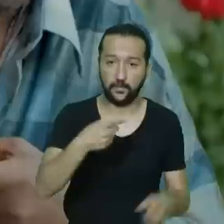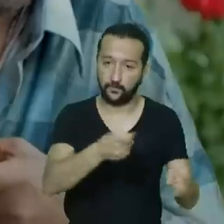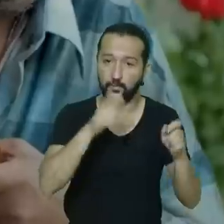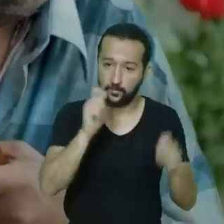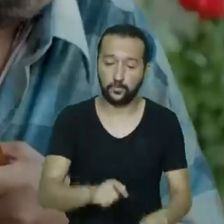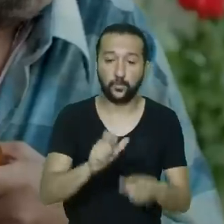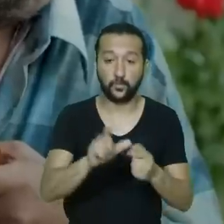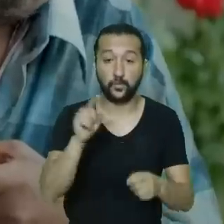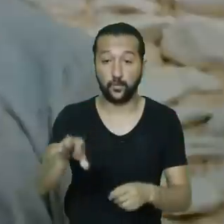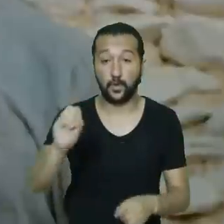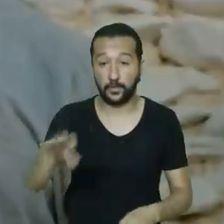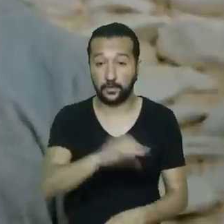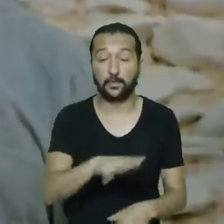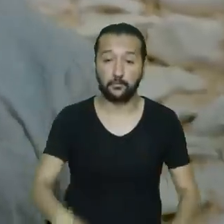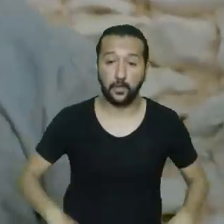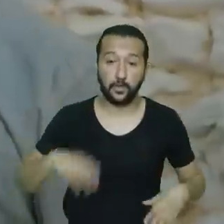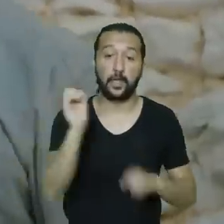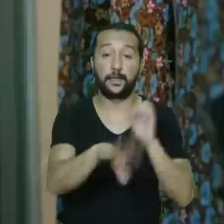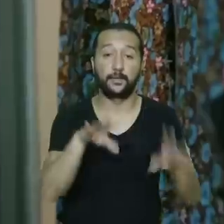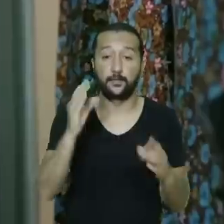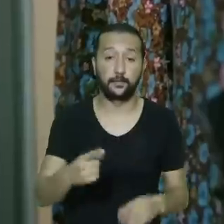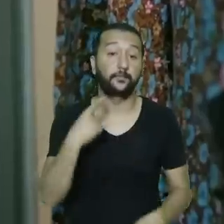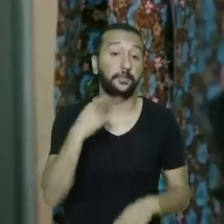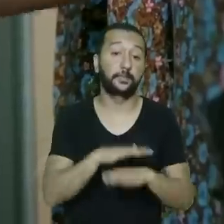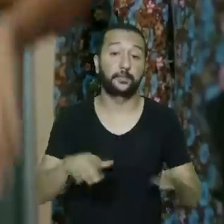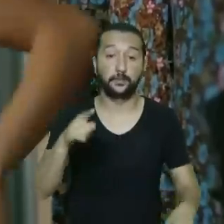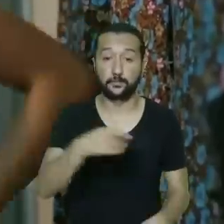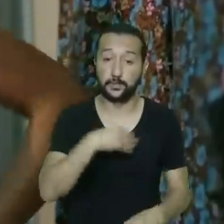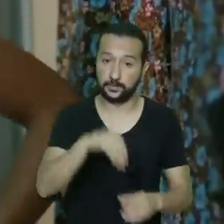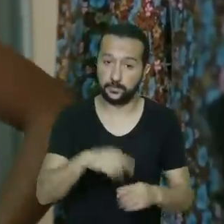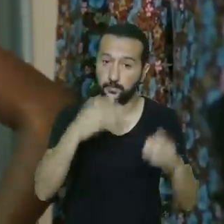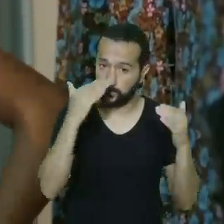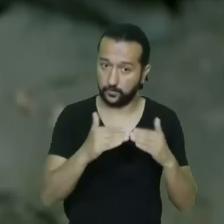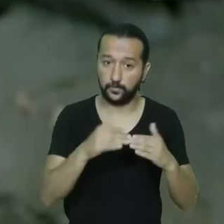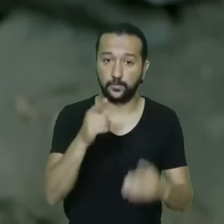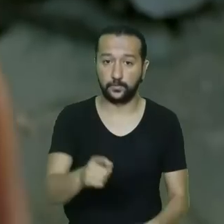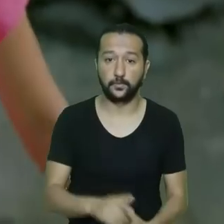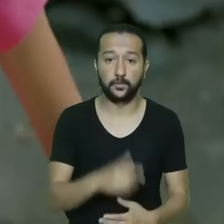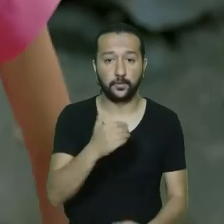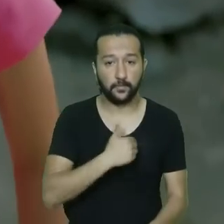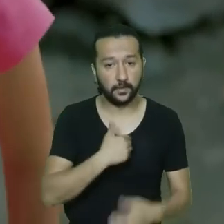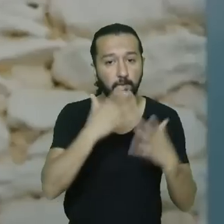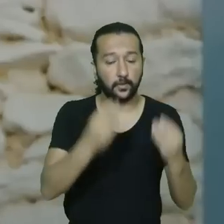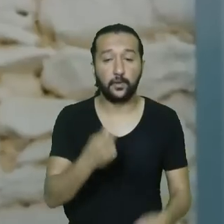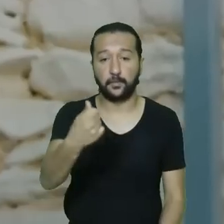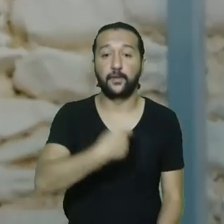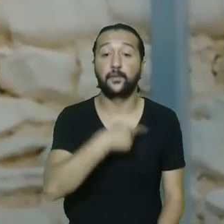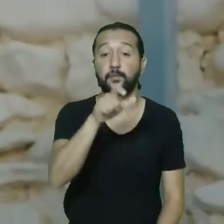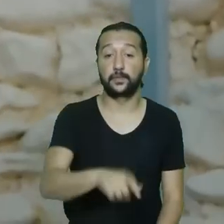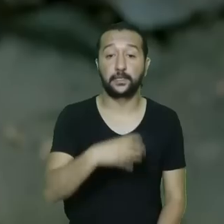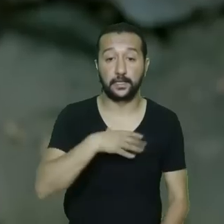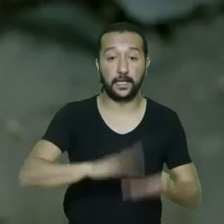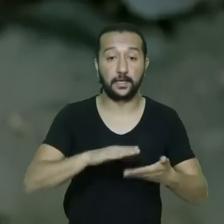vurulur. Çorapla orada, pantola öbür tarafta. Bıktık gari, bizim için uygundur. Para da bırakmamış zaten.